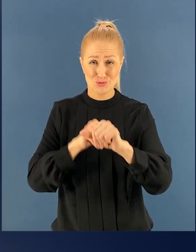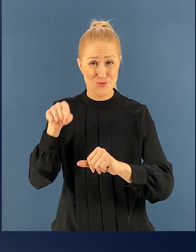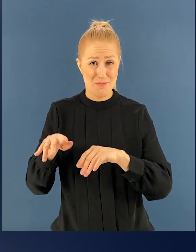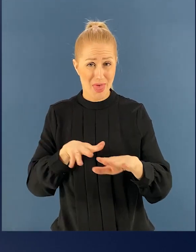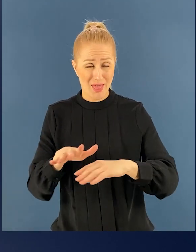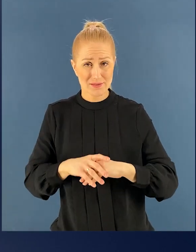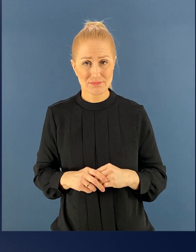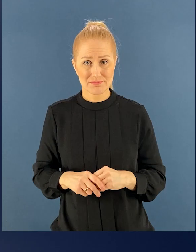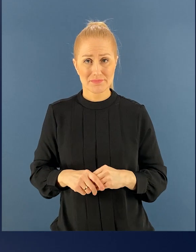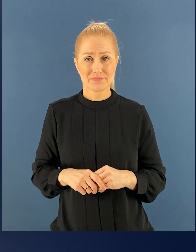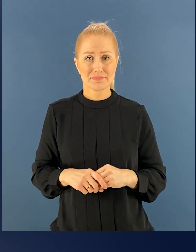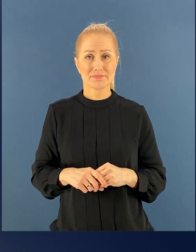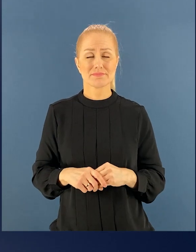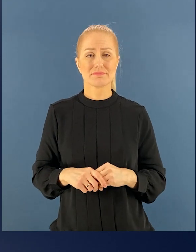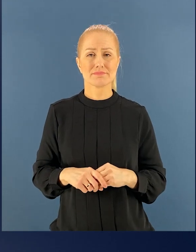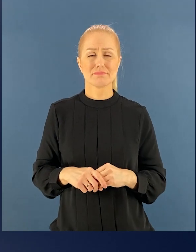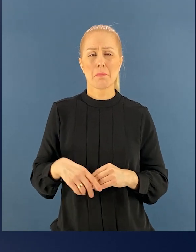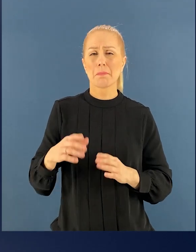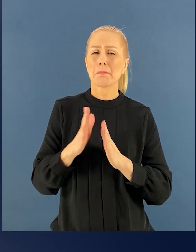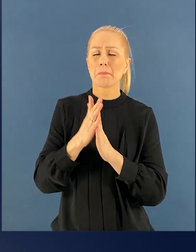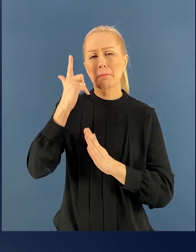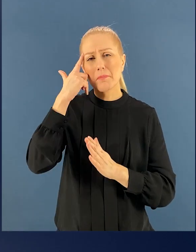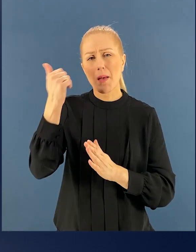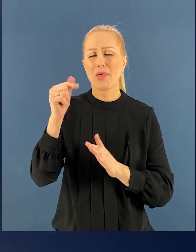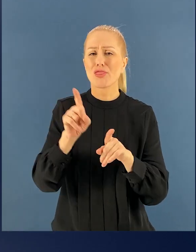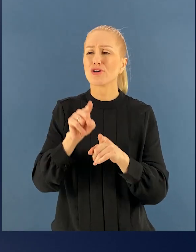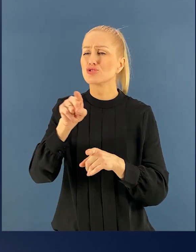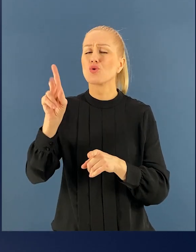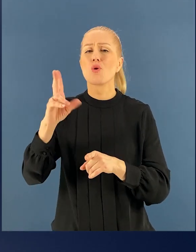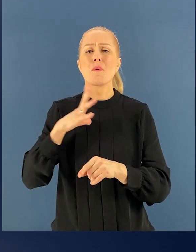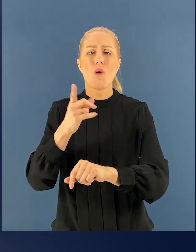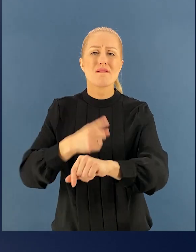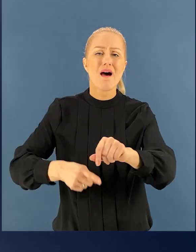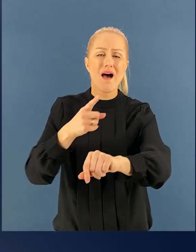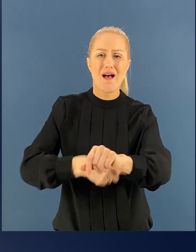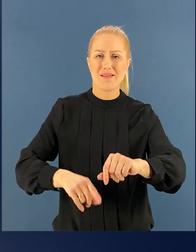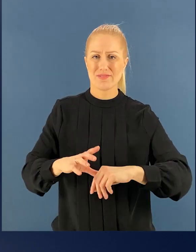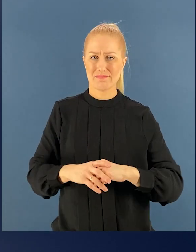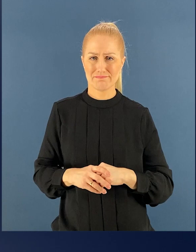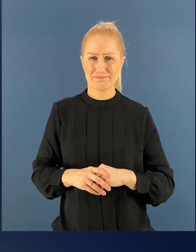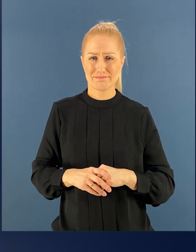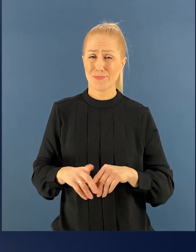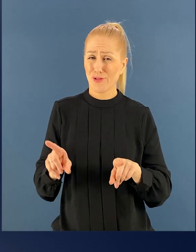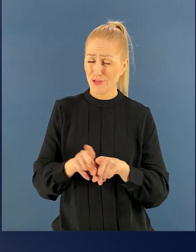Nad pamięcią także tych, którzy zostali poszkodowani, zostali ranni. Bardzo często